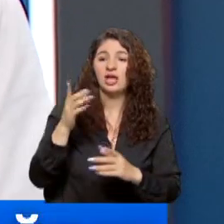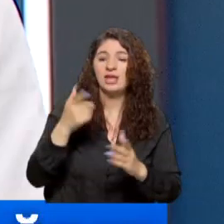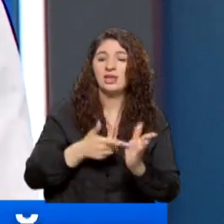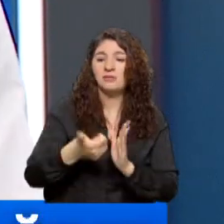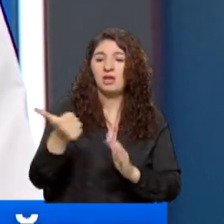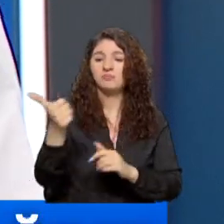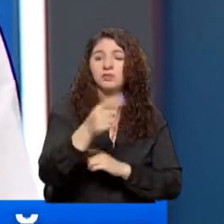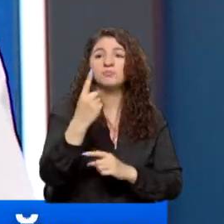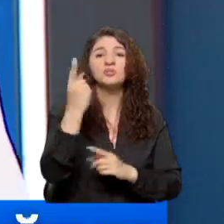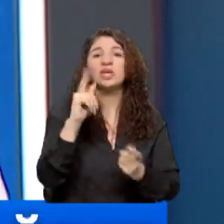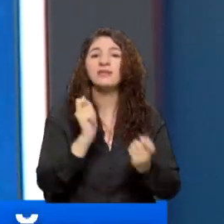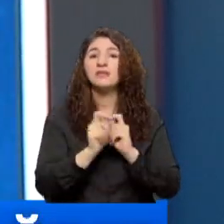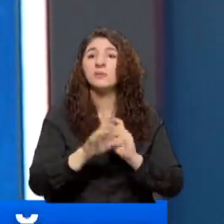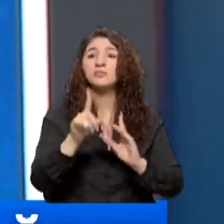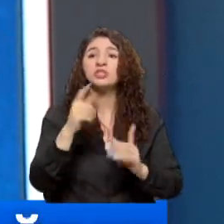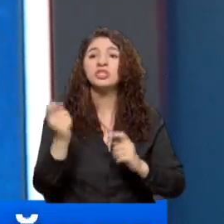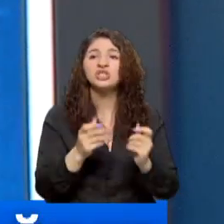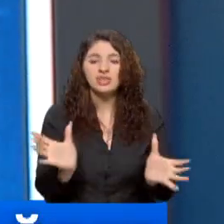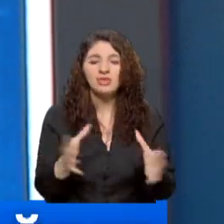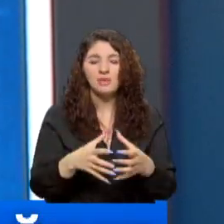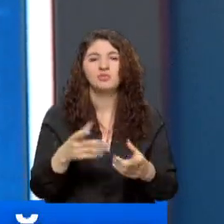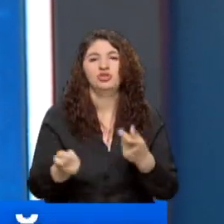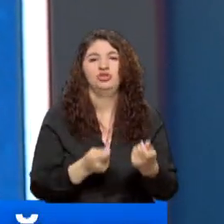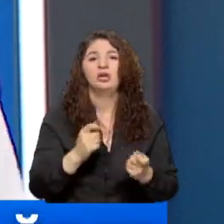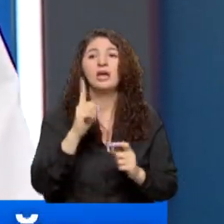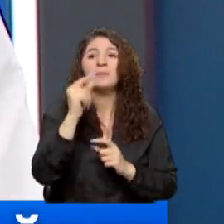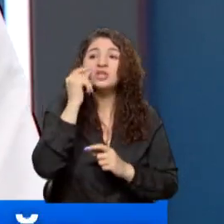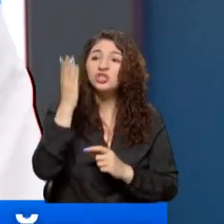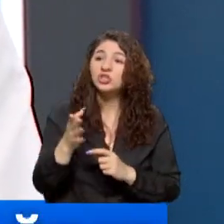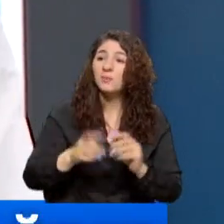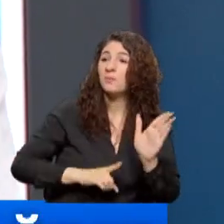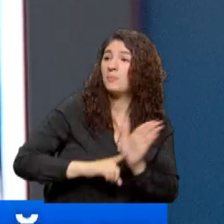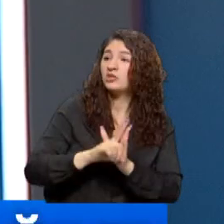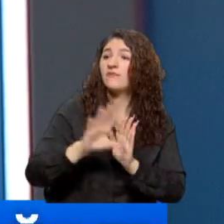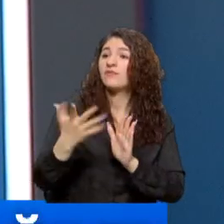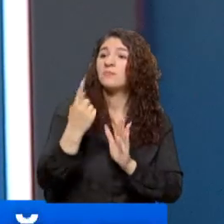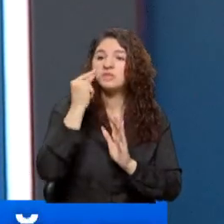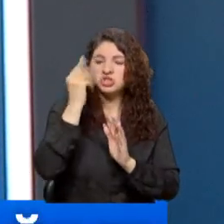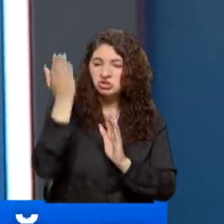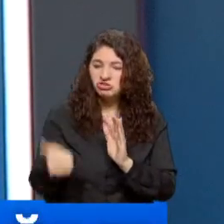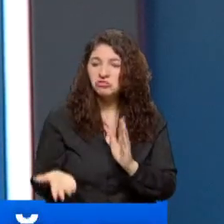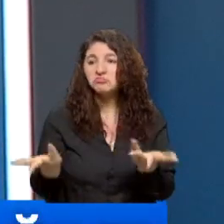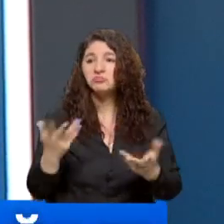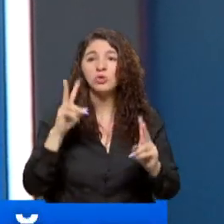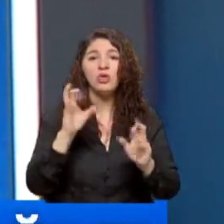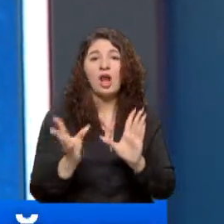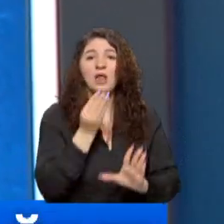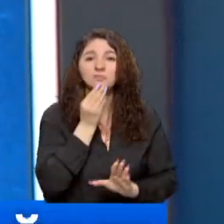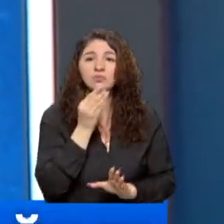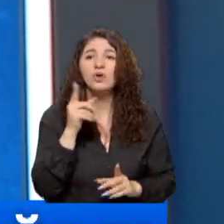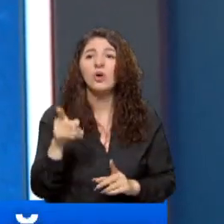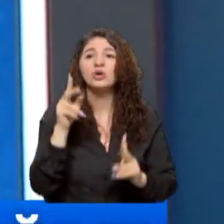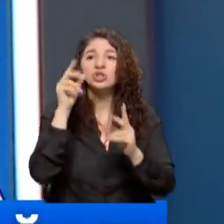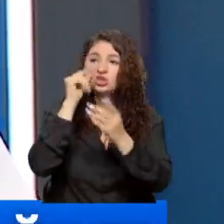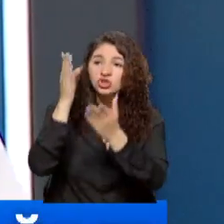Bakanlığı'na geldiği zaman bir şey değiştiremez Çünkü bu iş takım işi Yani bir kişinin başarısı ve bir kişinin konuya hakimiyeti